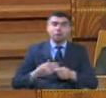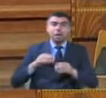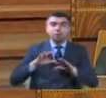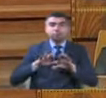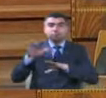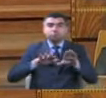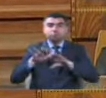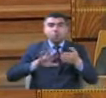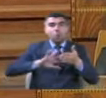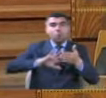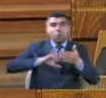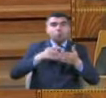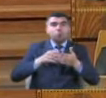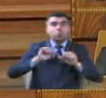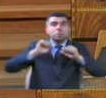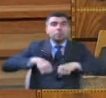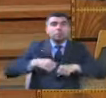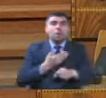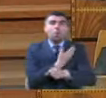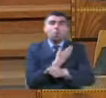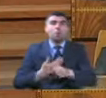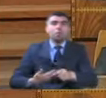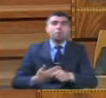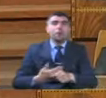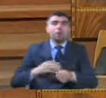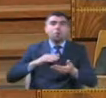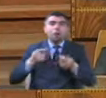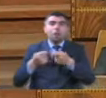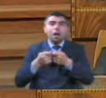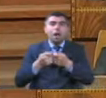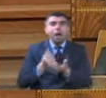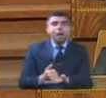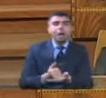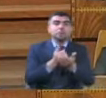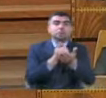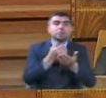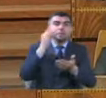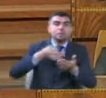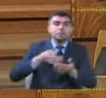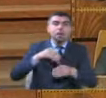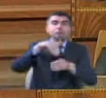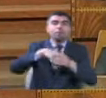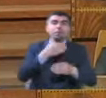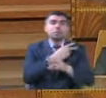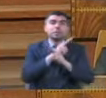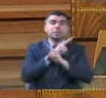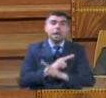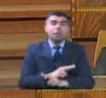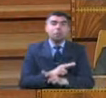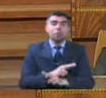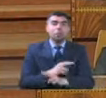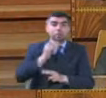الإجراءات التي ستعتمدونها من أجل إصلاح هذه الصناديق، علما أن الصندوق